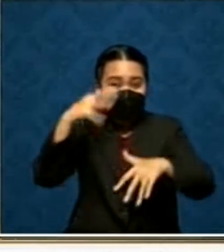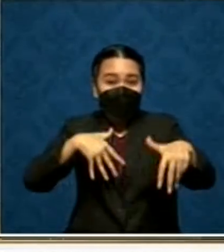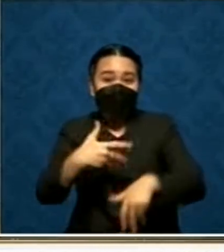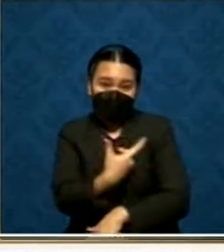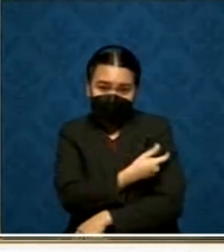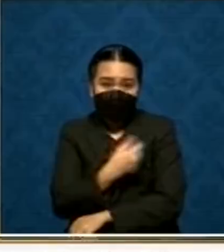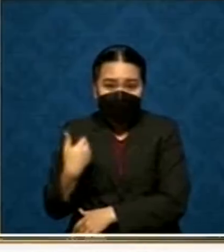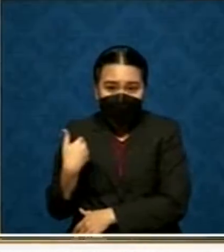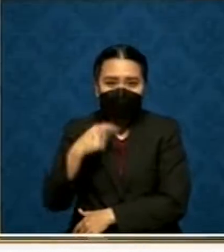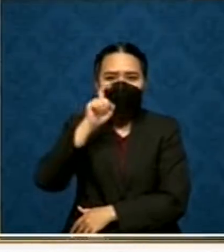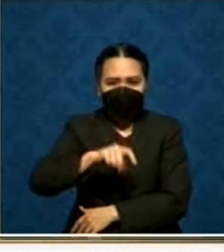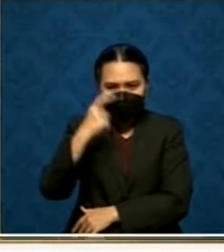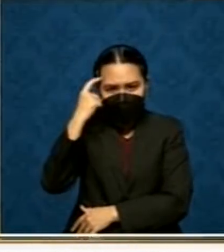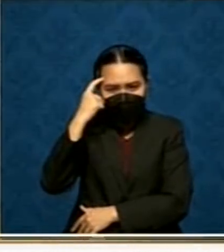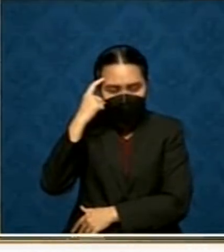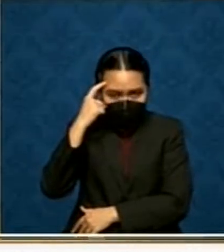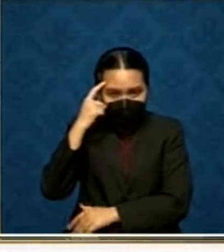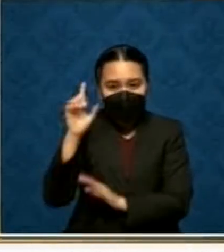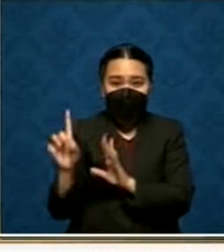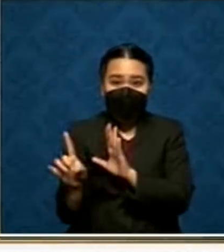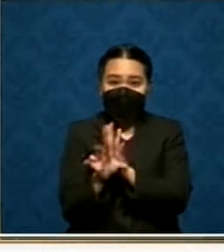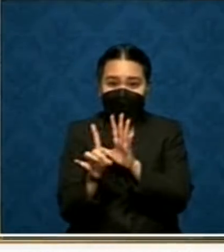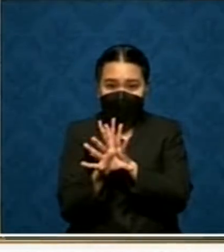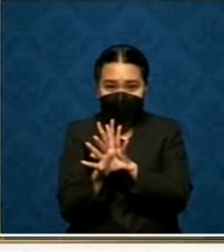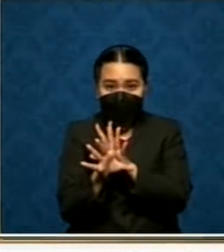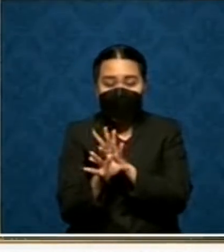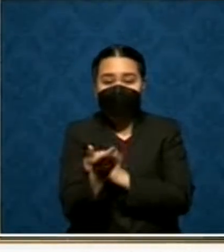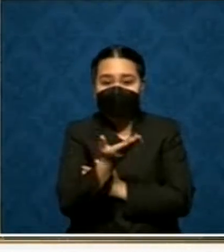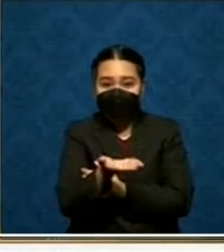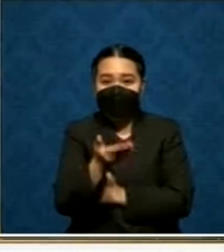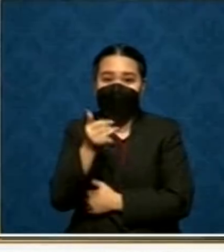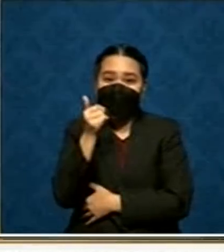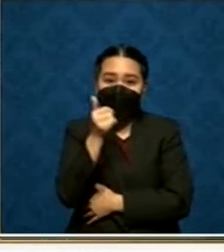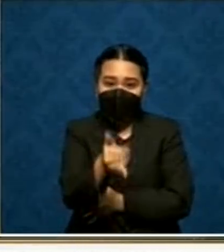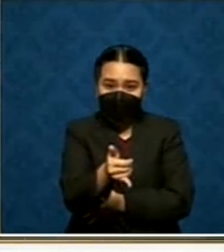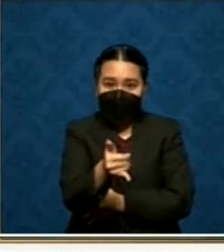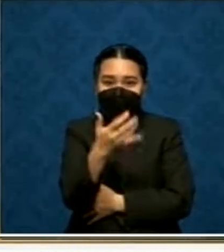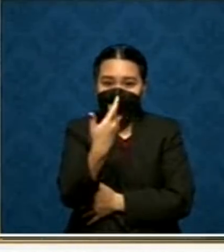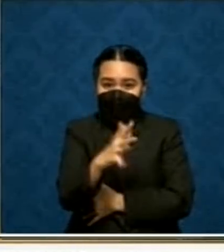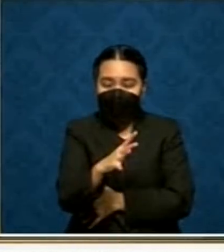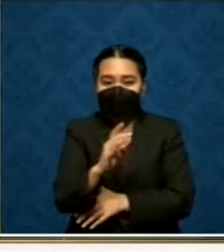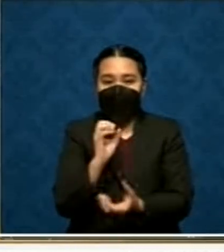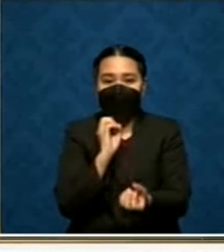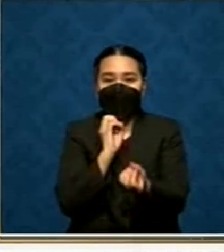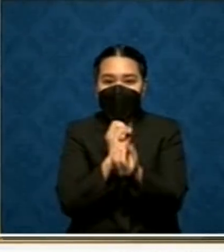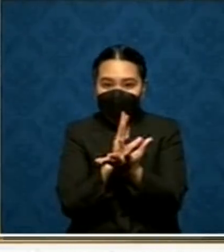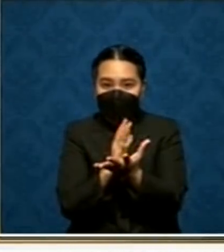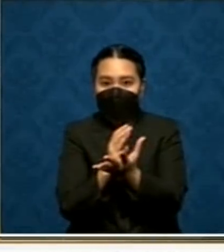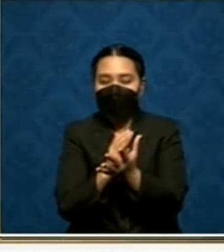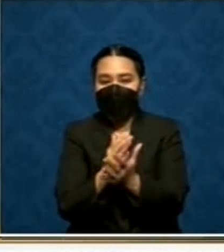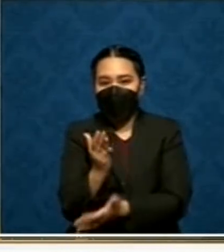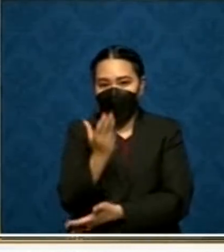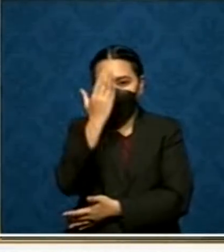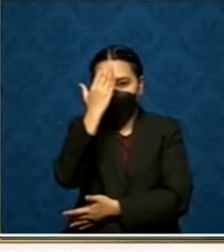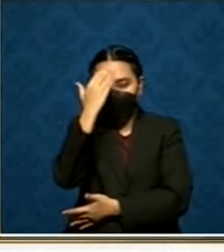ต้องคิด แลวทายที่สุดการไปครั้งนี้เนี่ย มันก็นำมาซึ่เหตุการณทสอดครองกอยู่สองเรื่อง